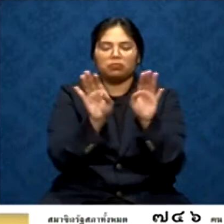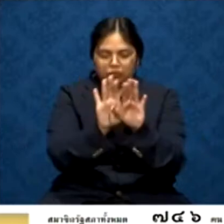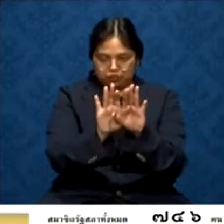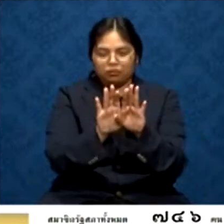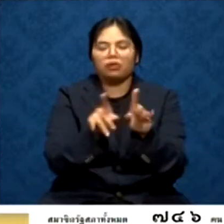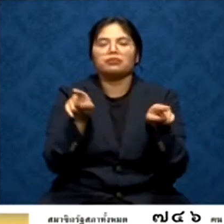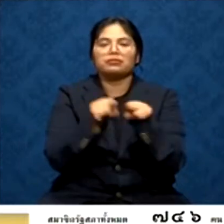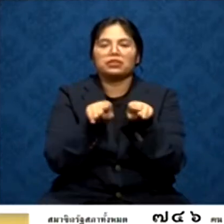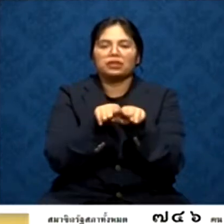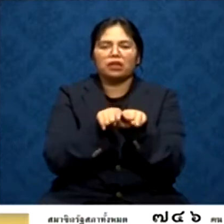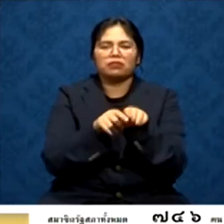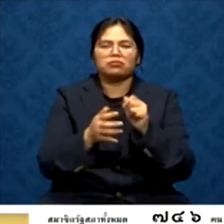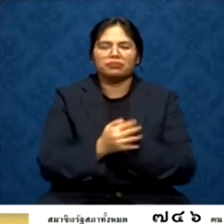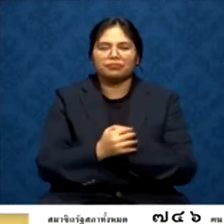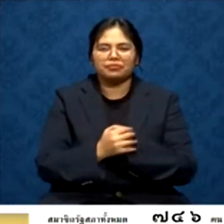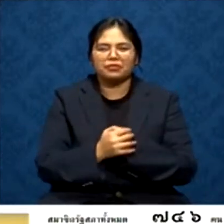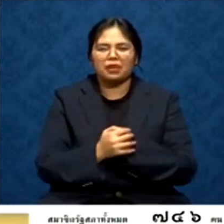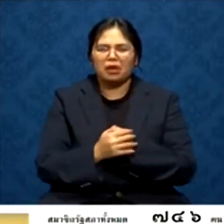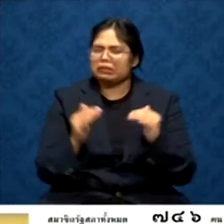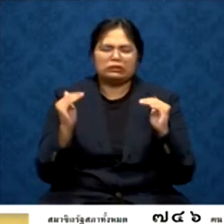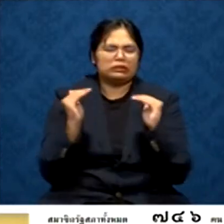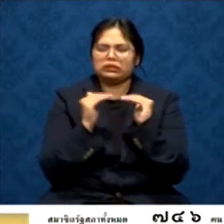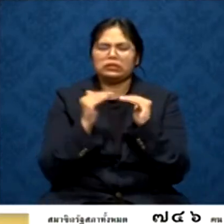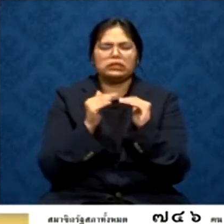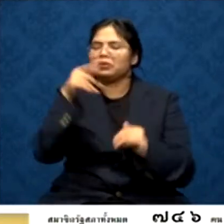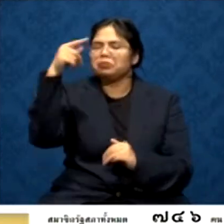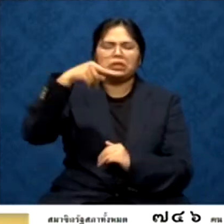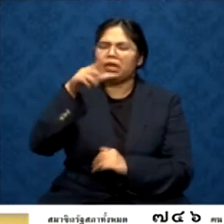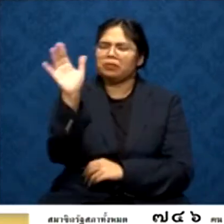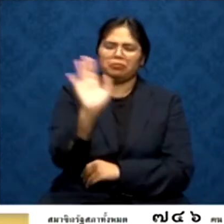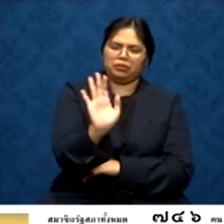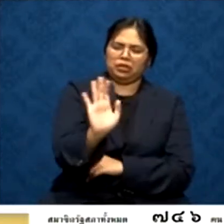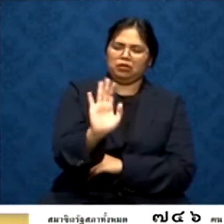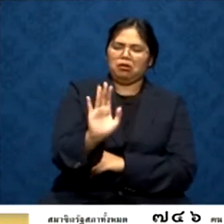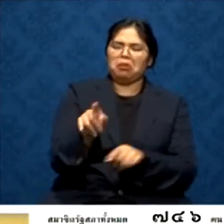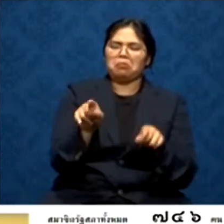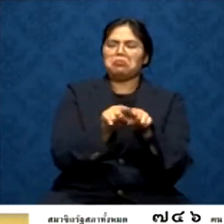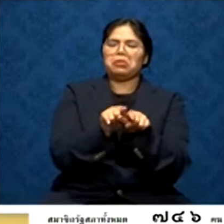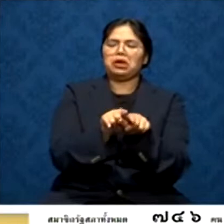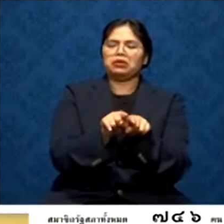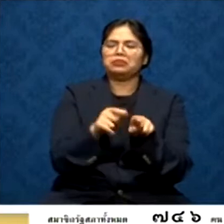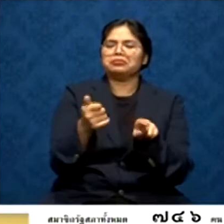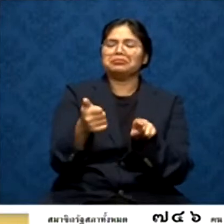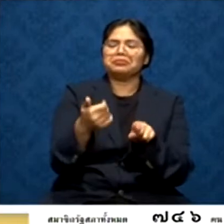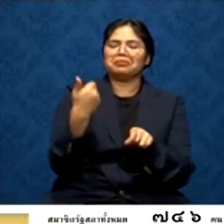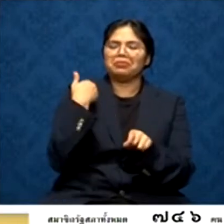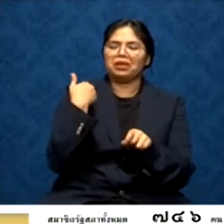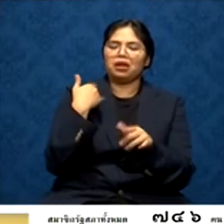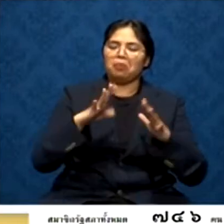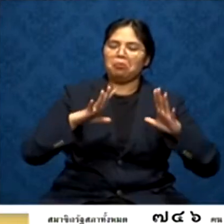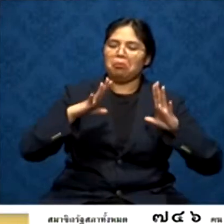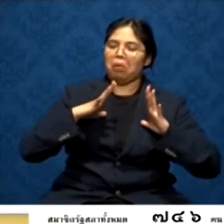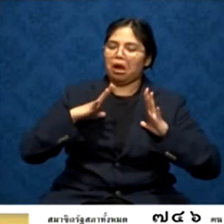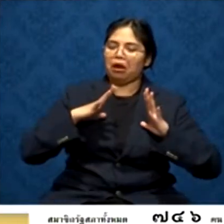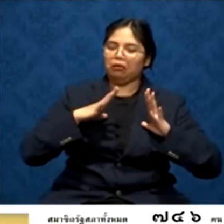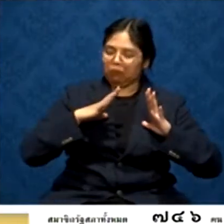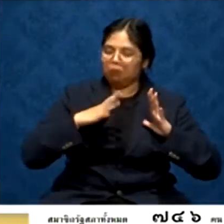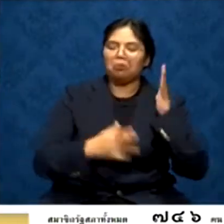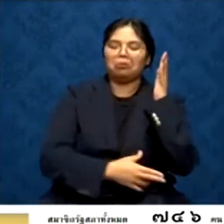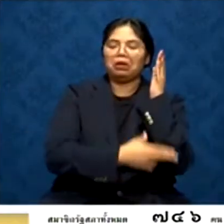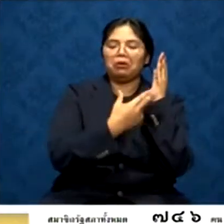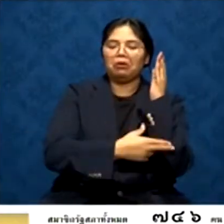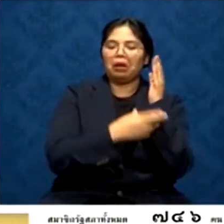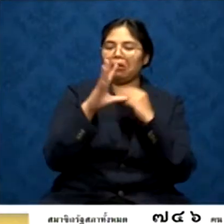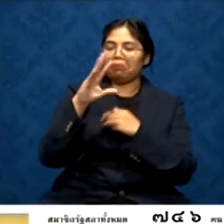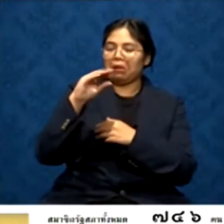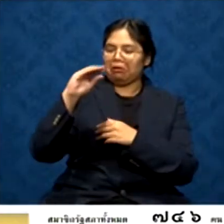คงไม่ต้องถึงขนาดได้สิทธิพิเศษเหมือนใครบางคนที่ได้รับโทษได้พักในโรงพยาบาลที่มีคุณภาพเหมือนโรงแรม5ดาวต